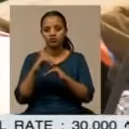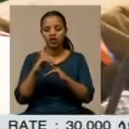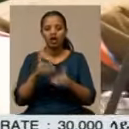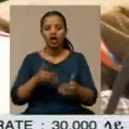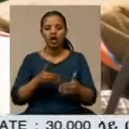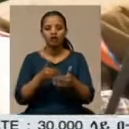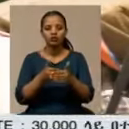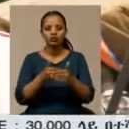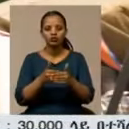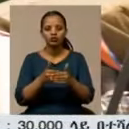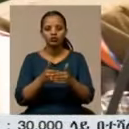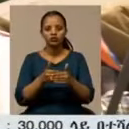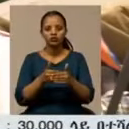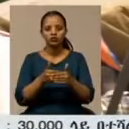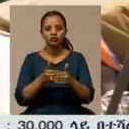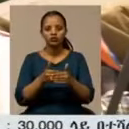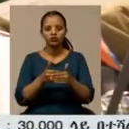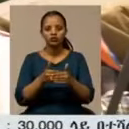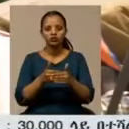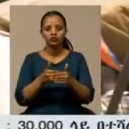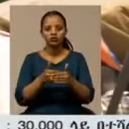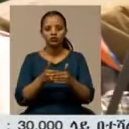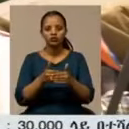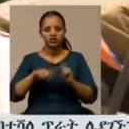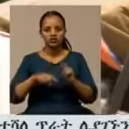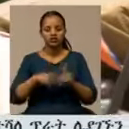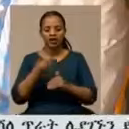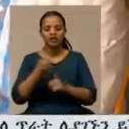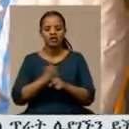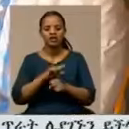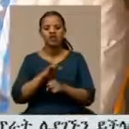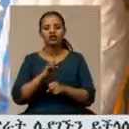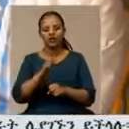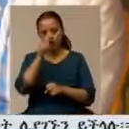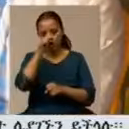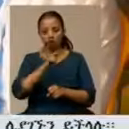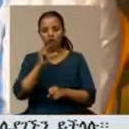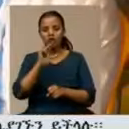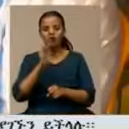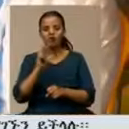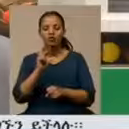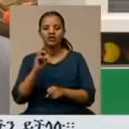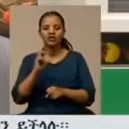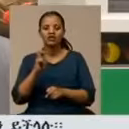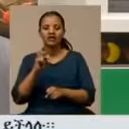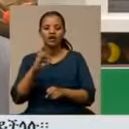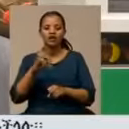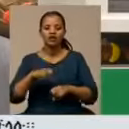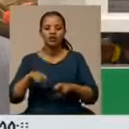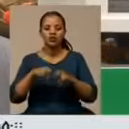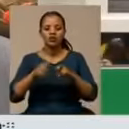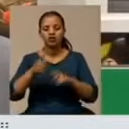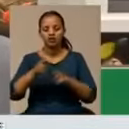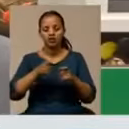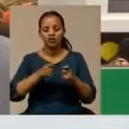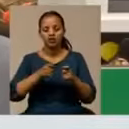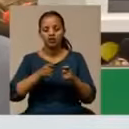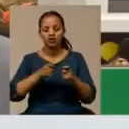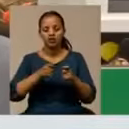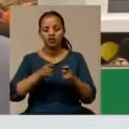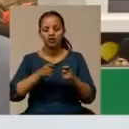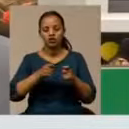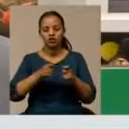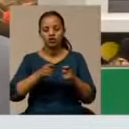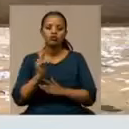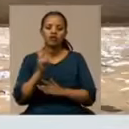አቅርቦቱ ተስተካክሏል ማለት አይቻልም። ስለዚህ በቀጣይነት ስራ የሚጠይቅ ነገር ነው። አቶ ባንጉ በቀለ የዳሌ ወረዳ ዋና አስተዳዳሪ በበኩላቸው